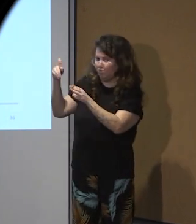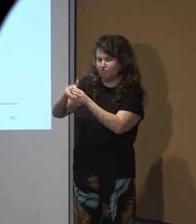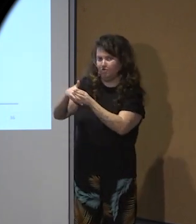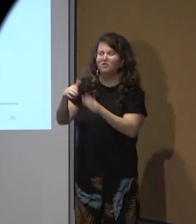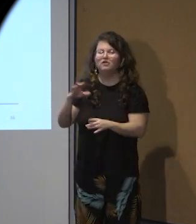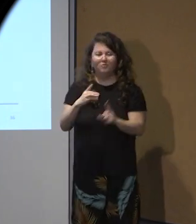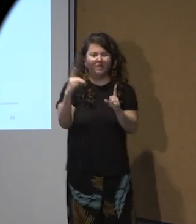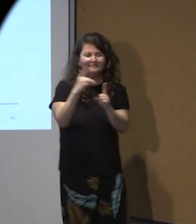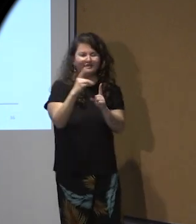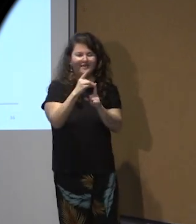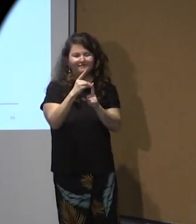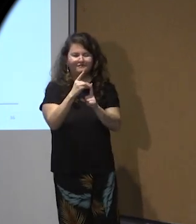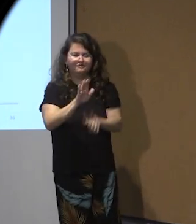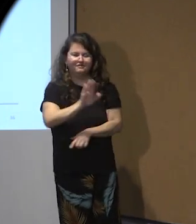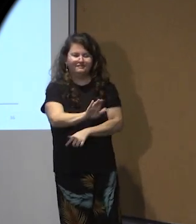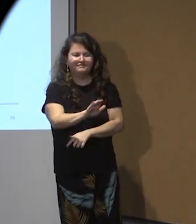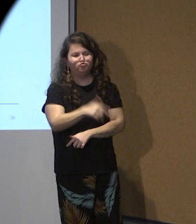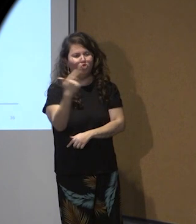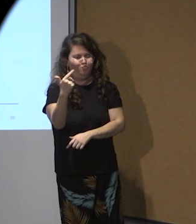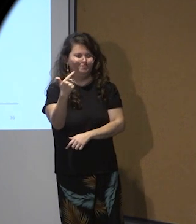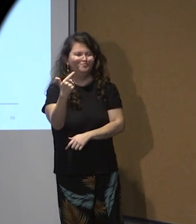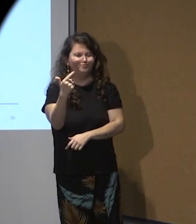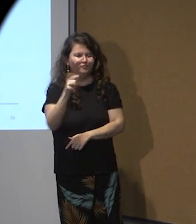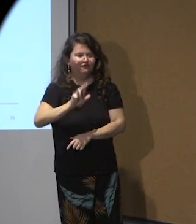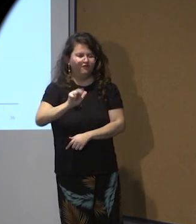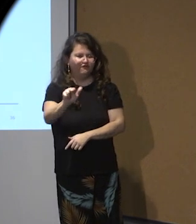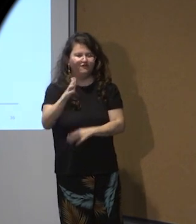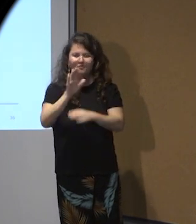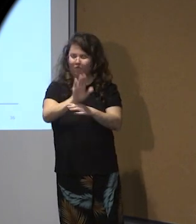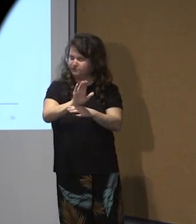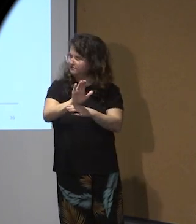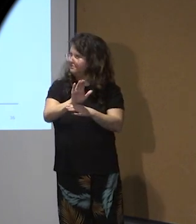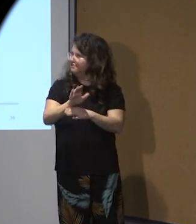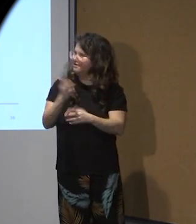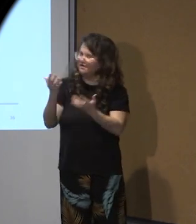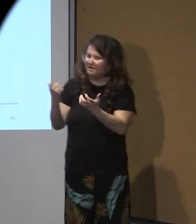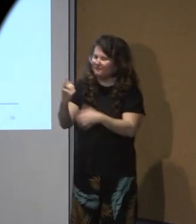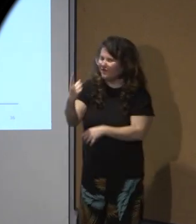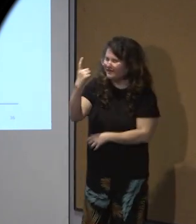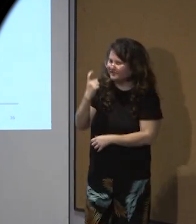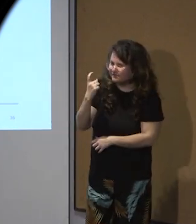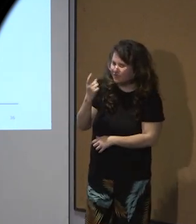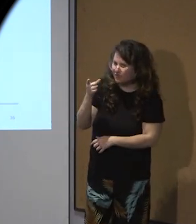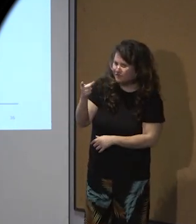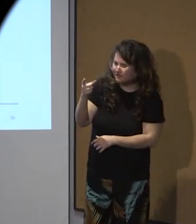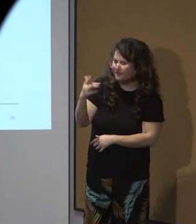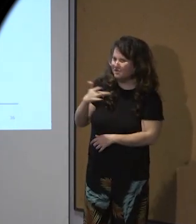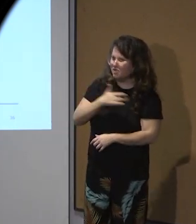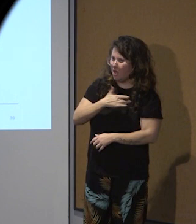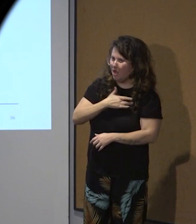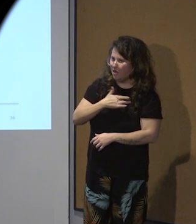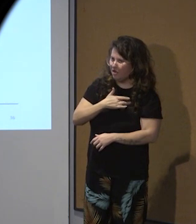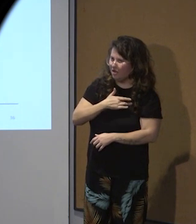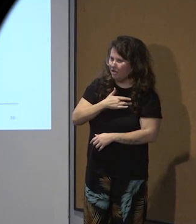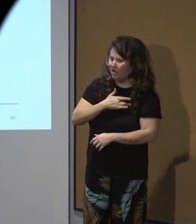diabète type 2. Bon. La présentation Dans la qu'on deuxième verra partie. après. On la La garde, question et de puis monsieur, si, c'était de savoir si on avait les mêmes complications cardiovasculaires du